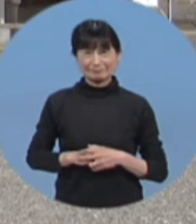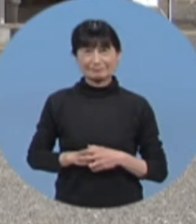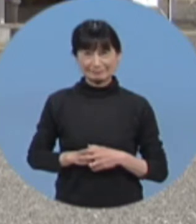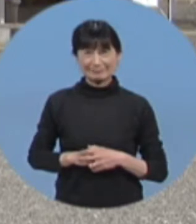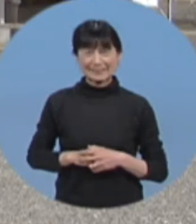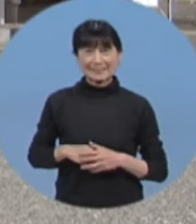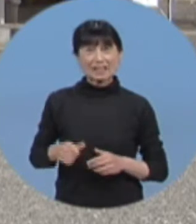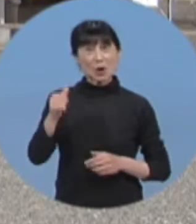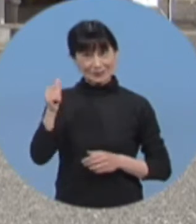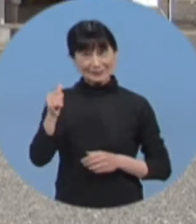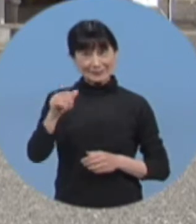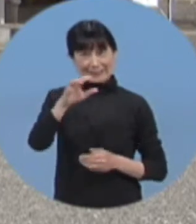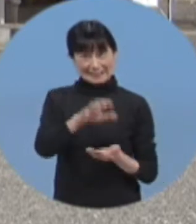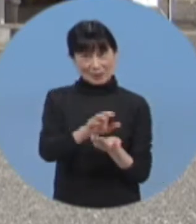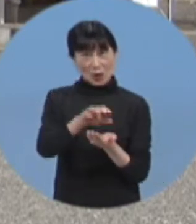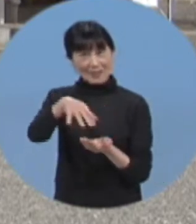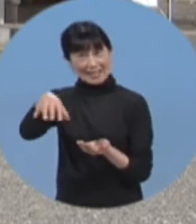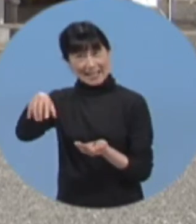では早速潮干狩りへ。